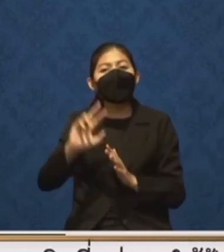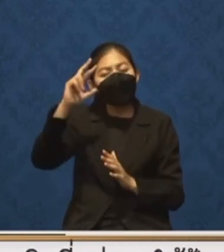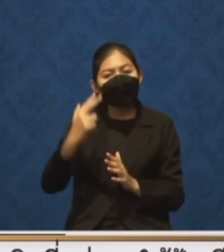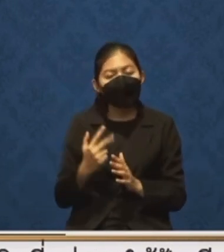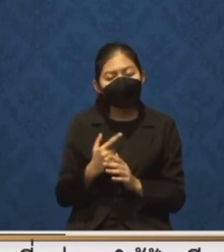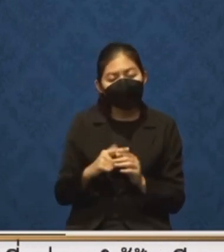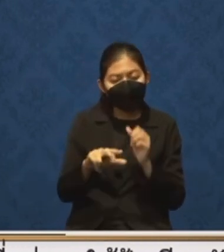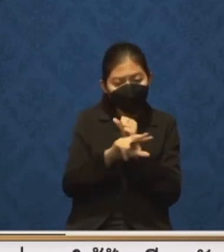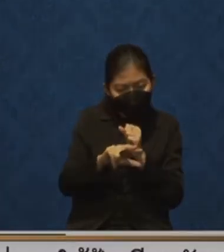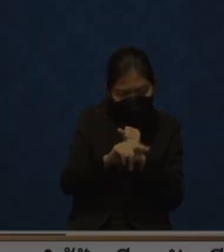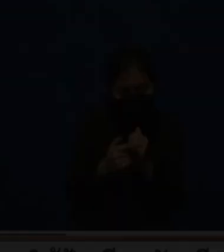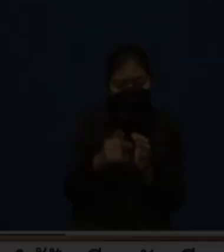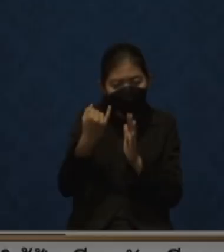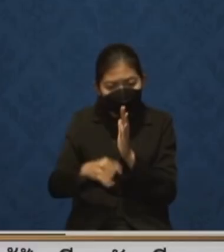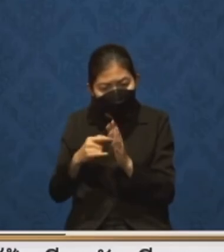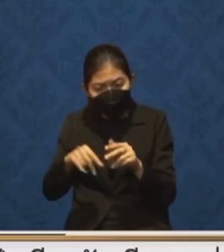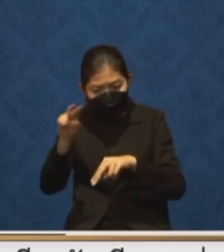ประเภศอย่ครบธวสมบินโ